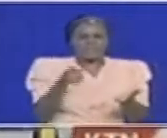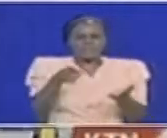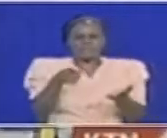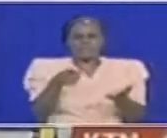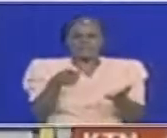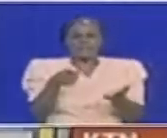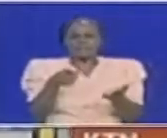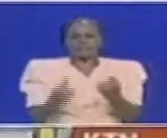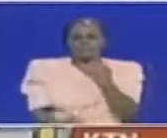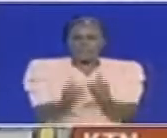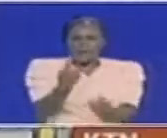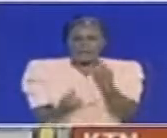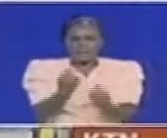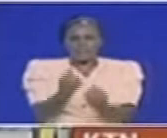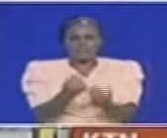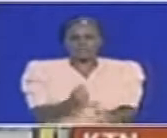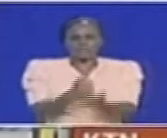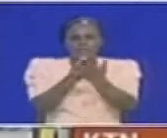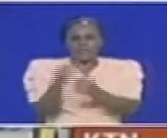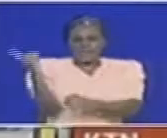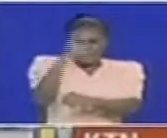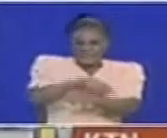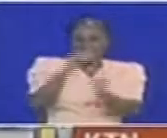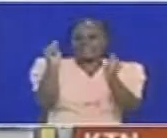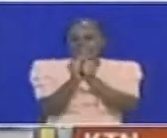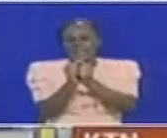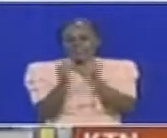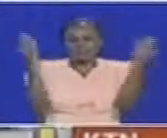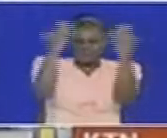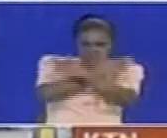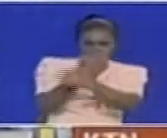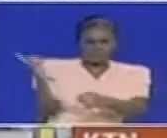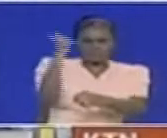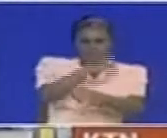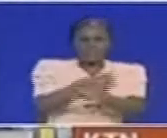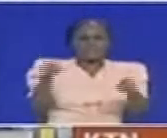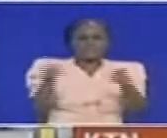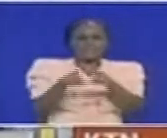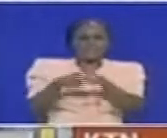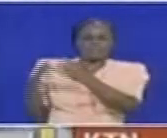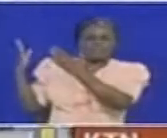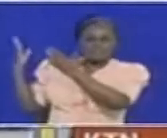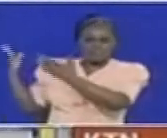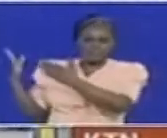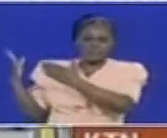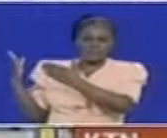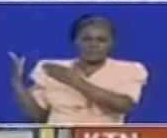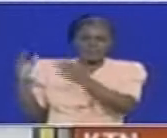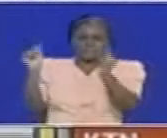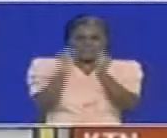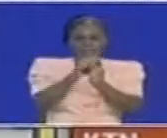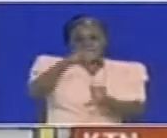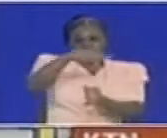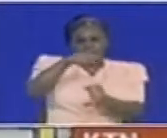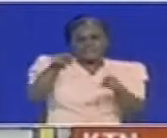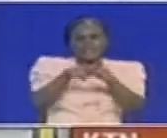kuwa kuchomwa kwa zaidi ya siku 10 usiku na mchana chini ya nyuzi zaidi ya nyuzi joto 500, mradi unaofahamika